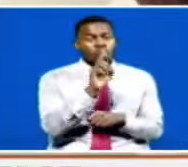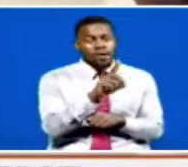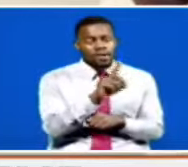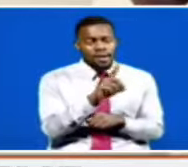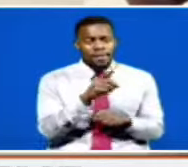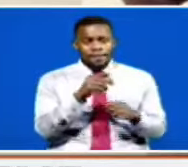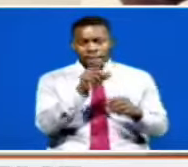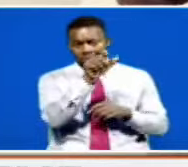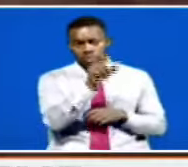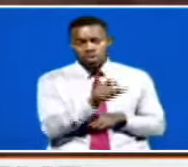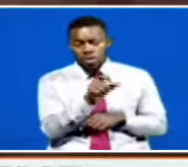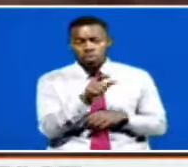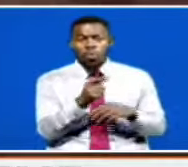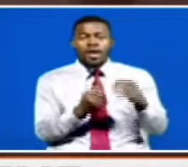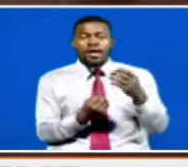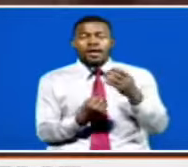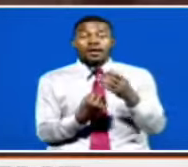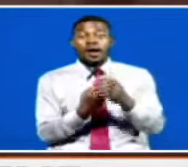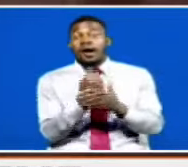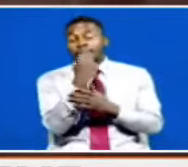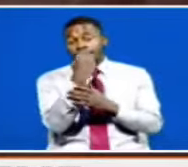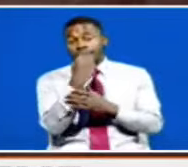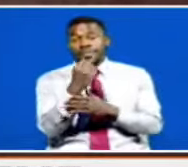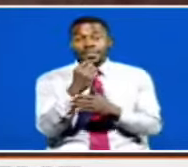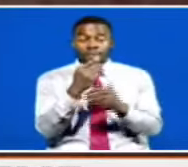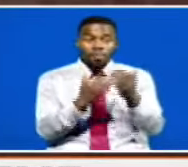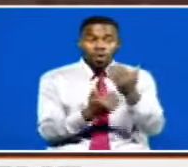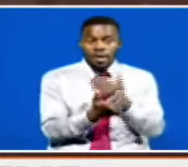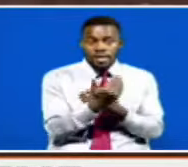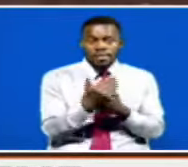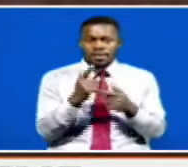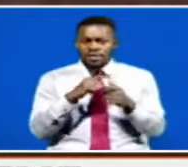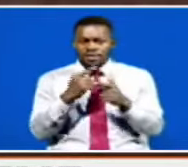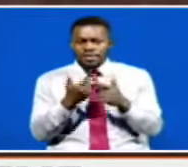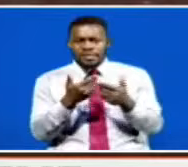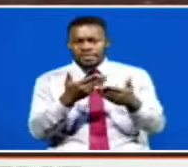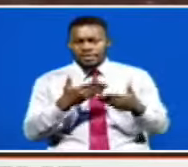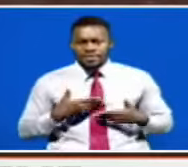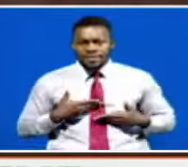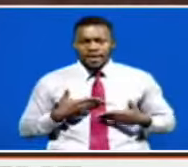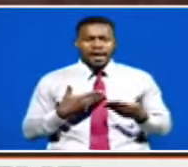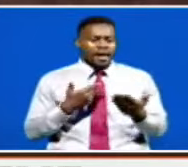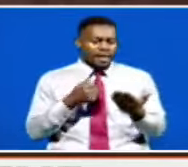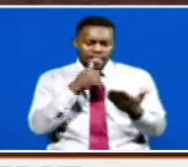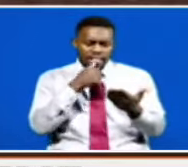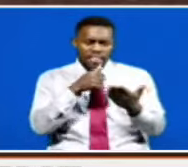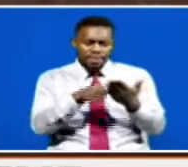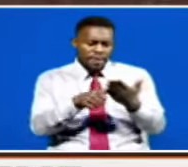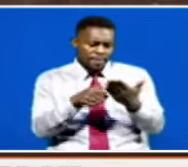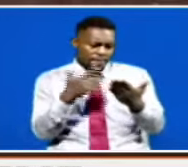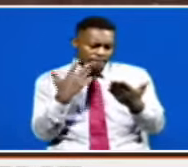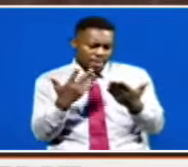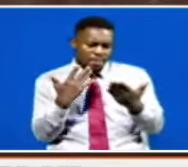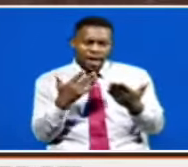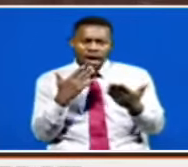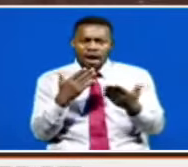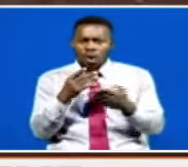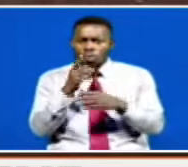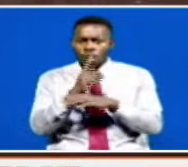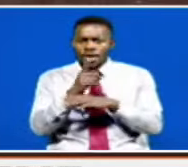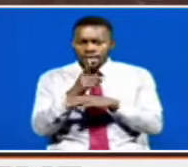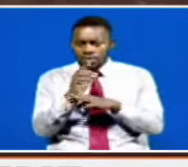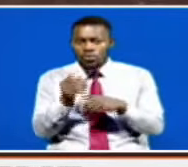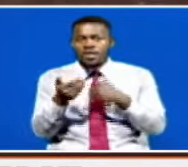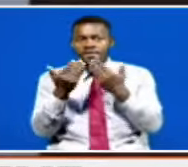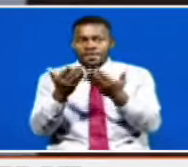mjane aliamka siku moja na kupata kijikaratasi cha vitisho kuwa iwapo hangetoa kima cha shilingi 50,000